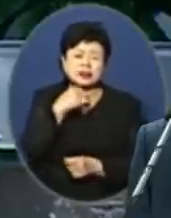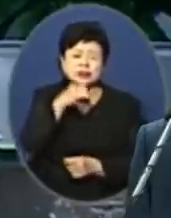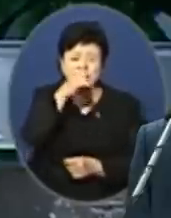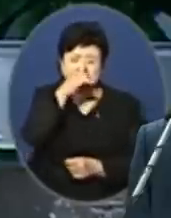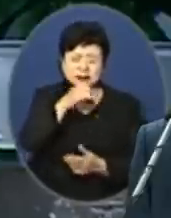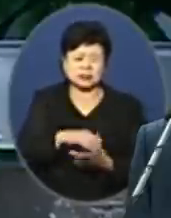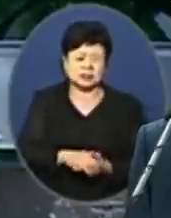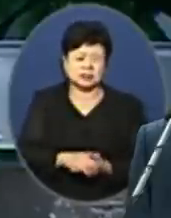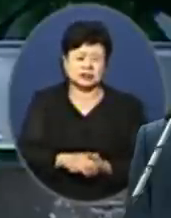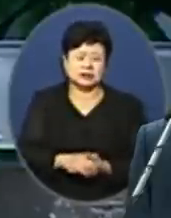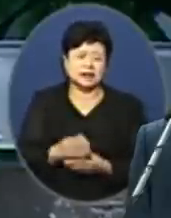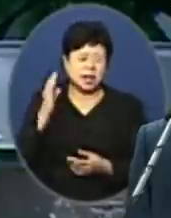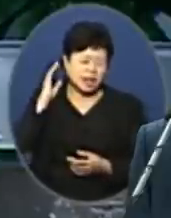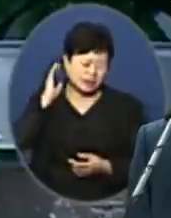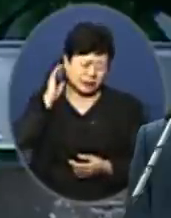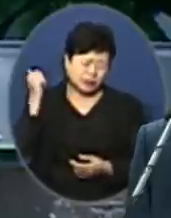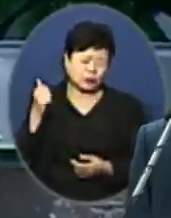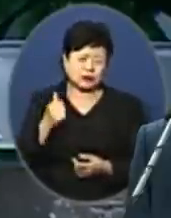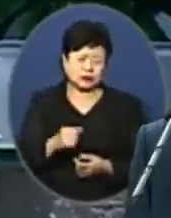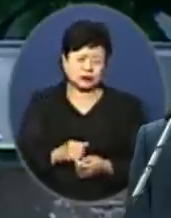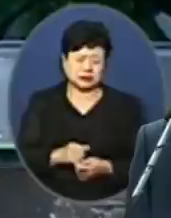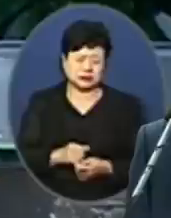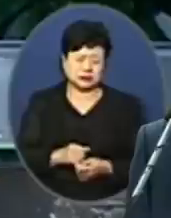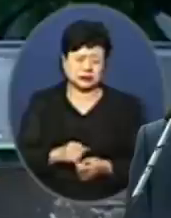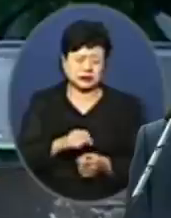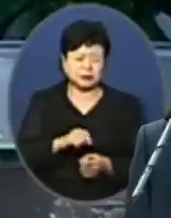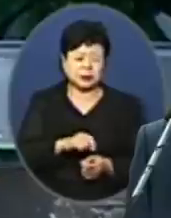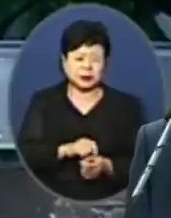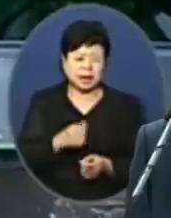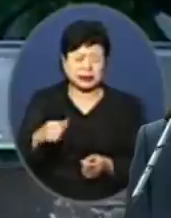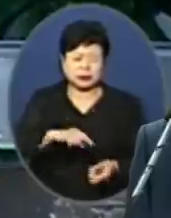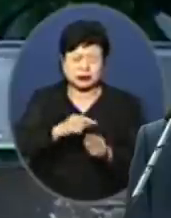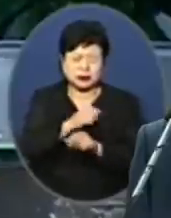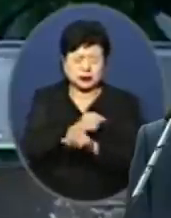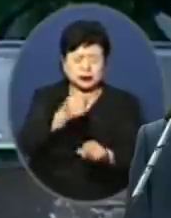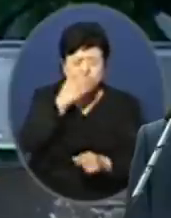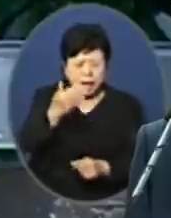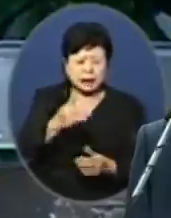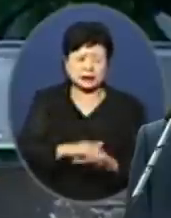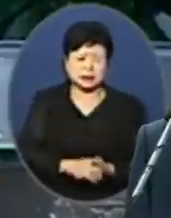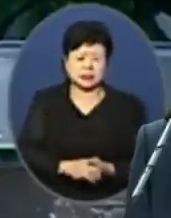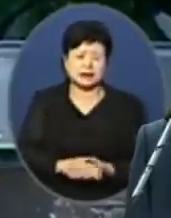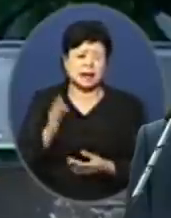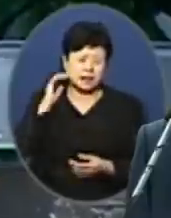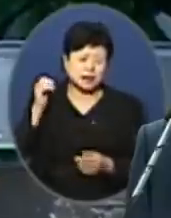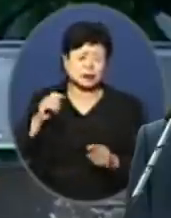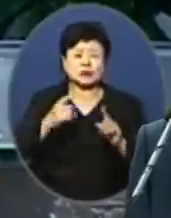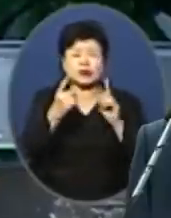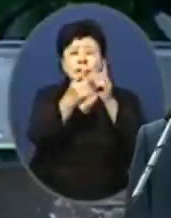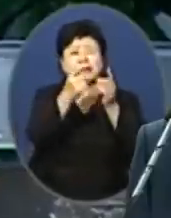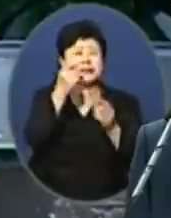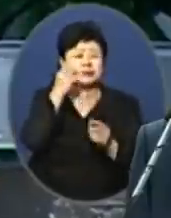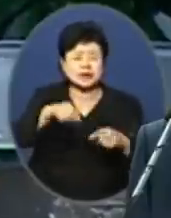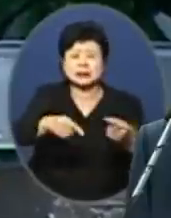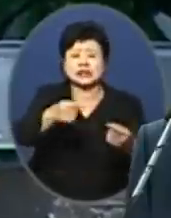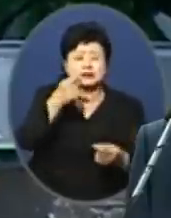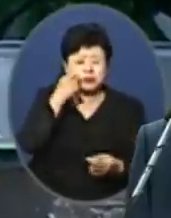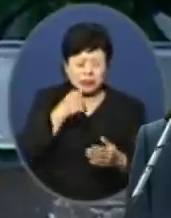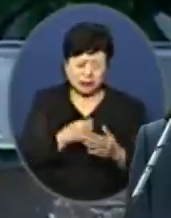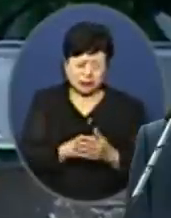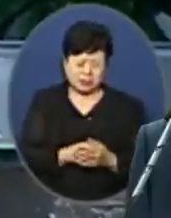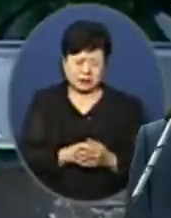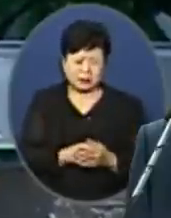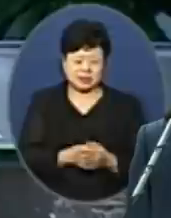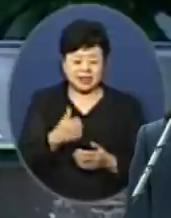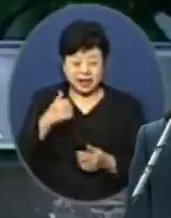받았으니까 대통령만이 특사를 해줄 수 있으므로 대통령이 호소하러 왔는데 들어갈 도리가 없다고.